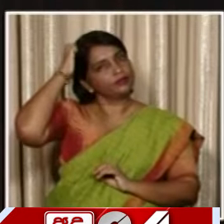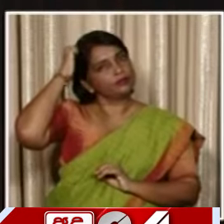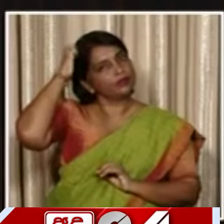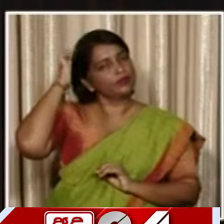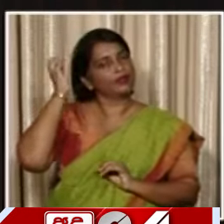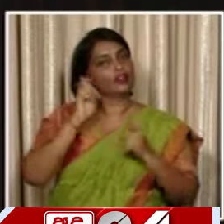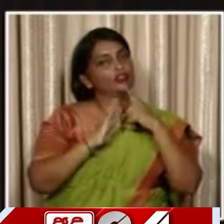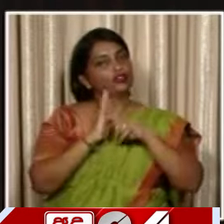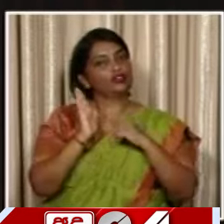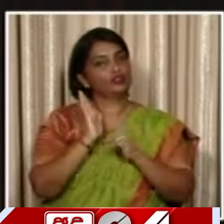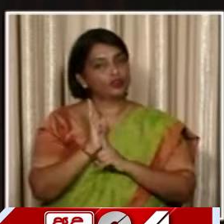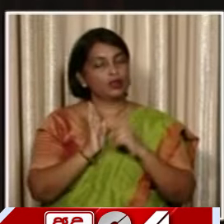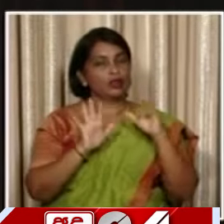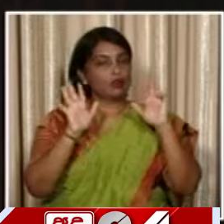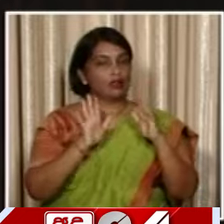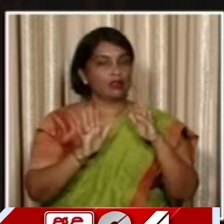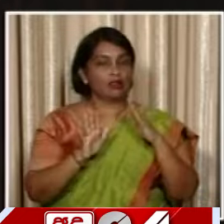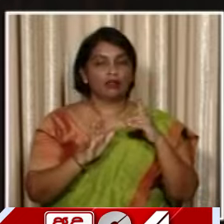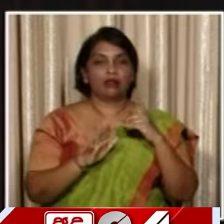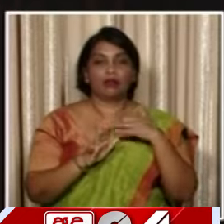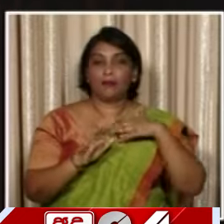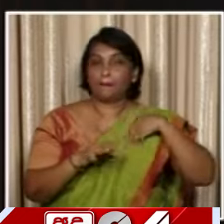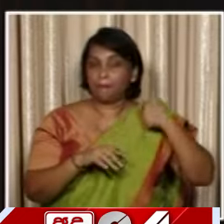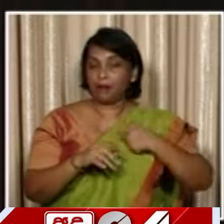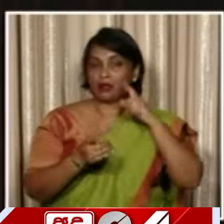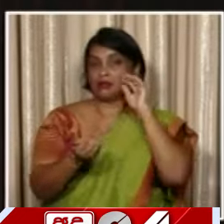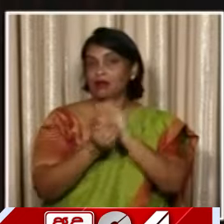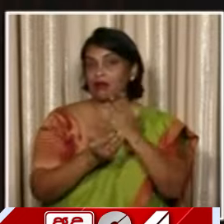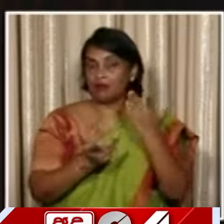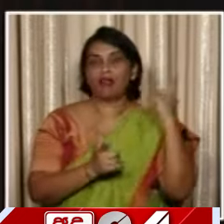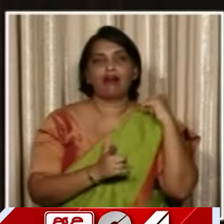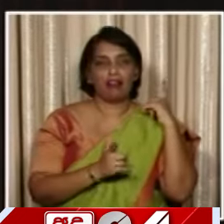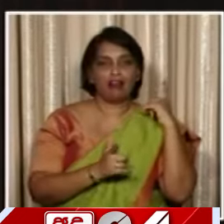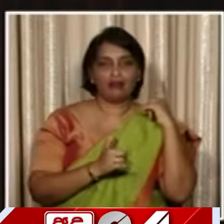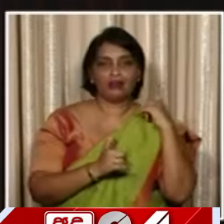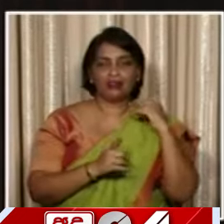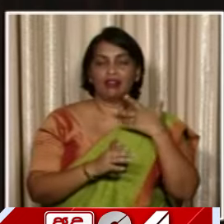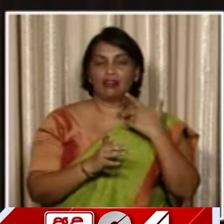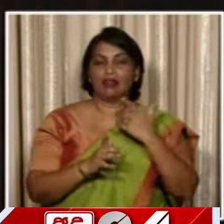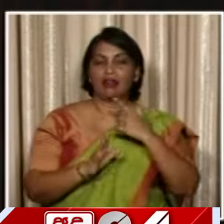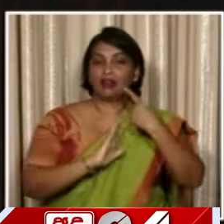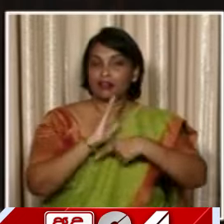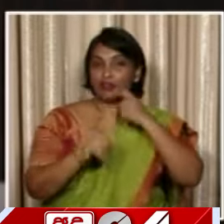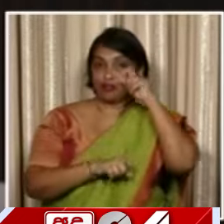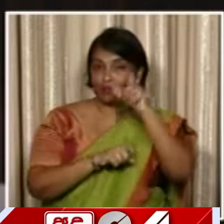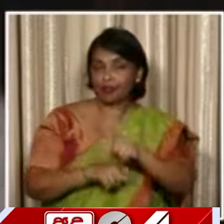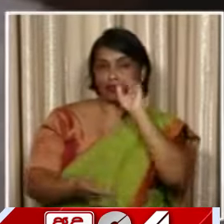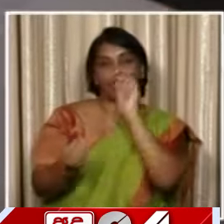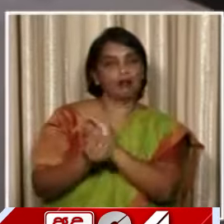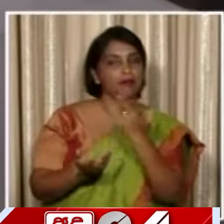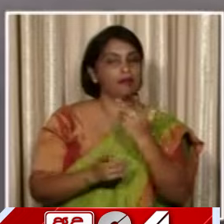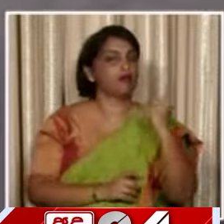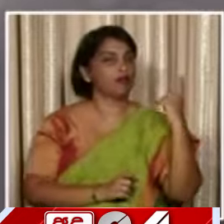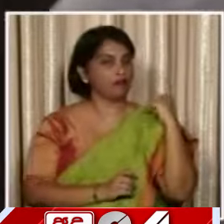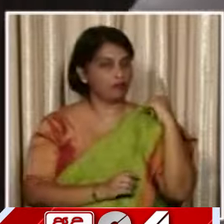වෙනිදා තමන්ගේ සේනාධි නායකයව ආරක්ෂා කරගන්න බැරි හමුදාවක් අපිට හිටියේ, තමන්ගේ රටේ පුරවැසියාව ආරක්ෂා කරගන්න